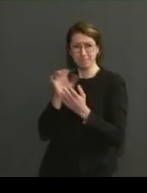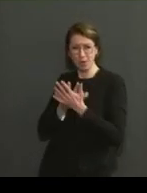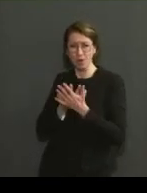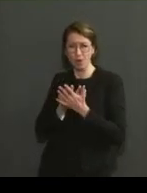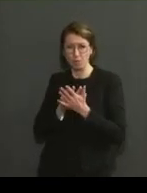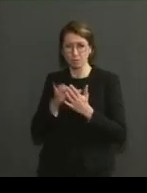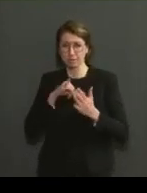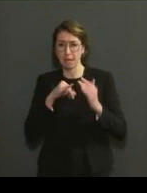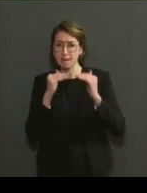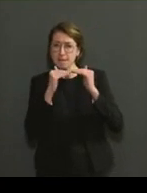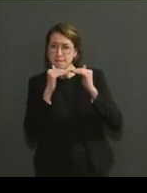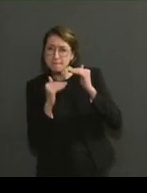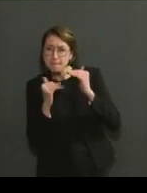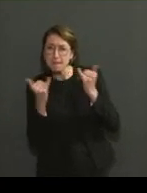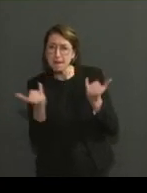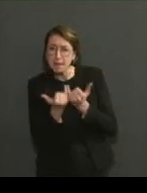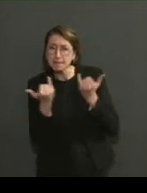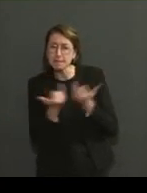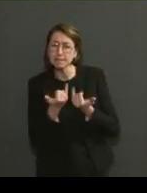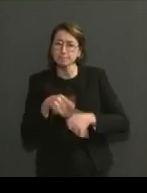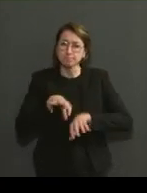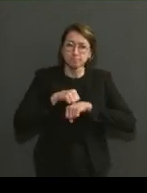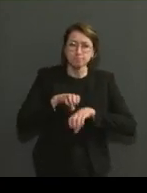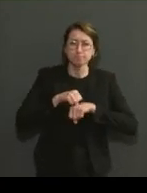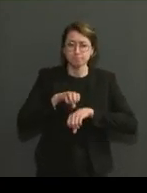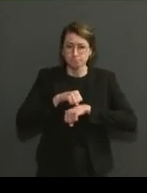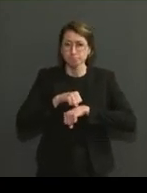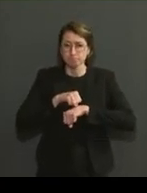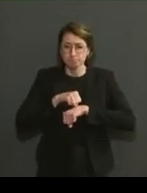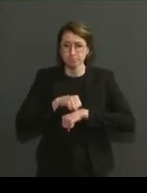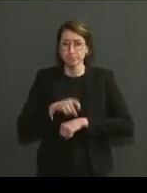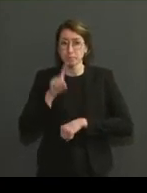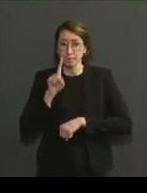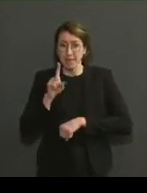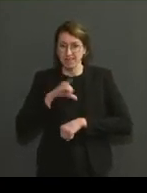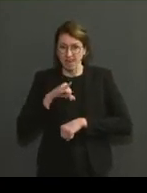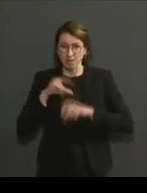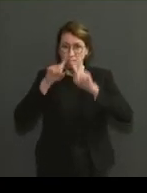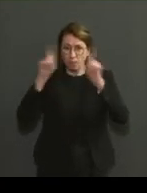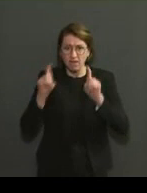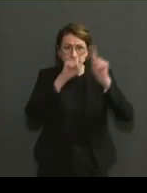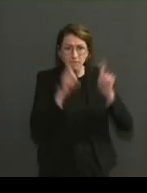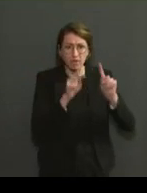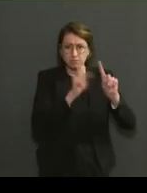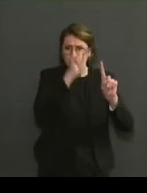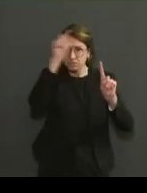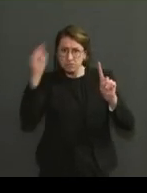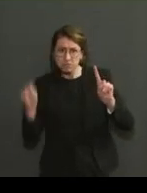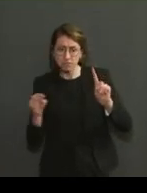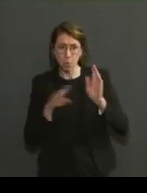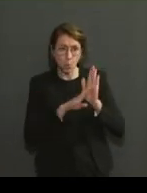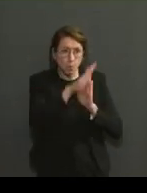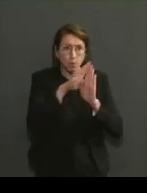de contaminations. Cependant, dans certaines provinces, on a une augmentation, comme vous le voyez, avec 10% en